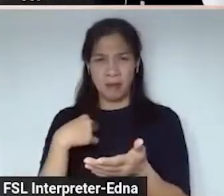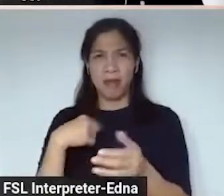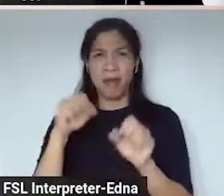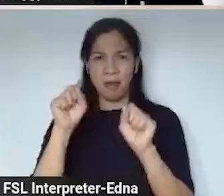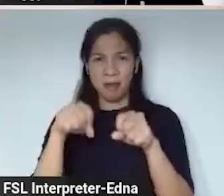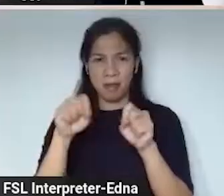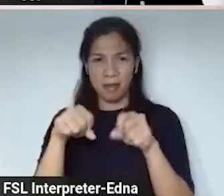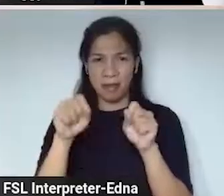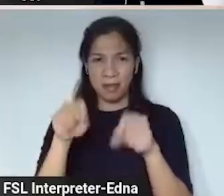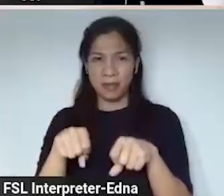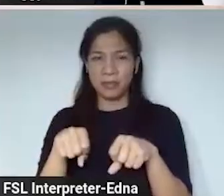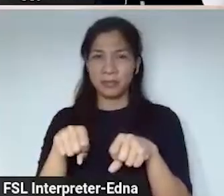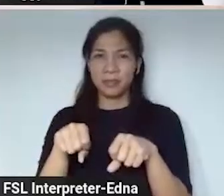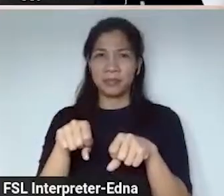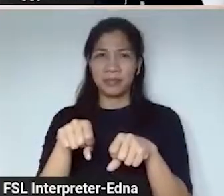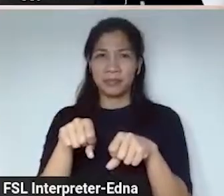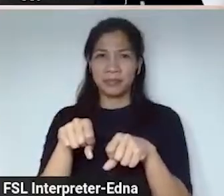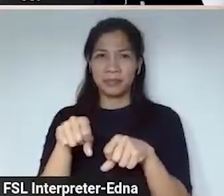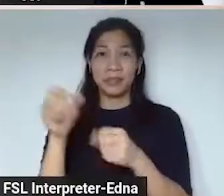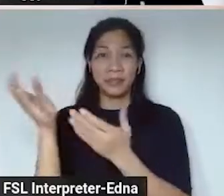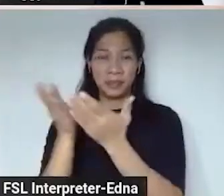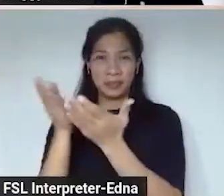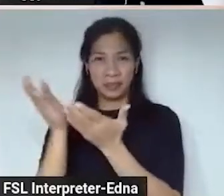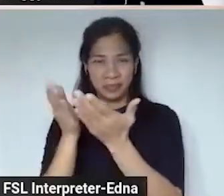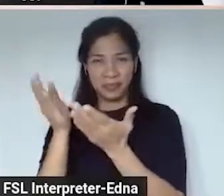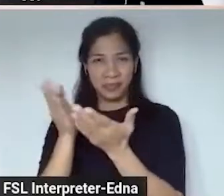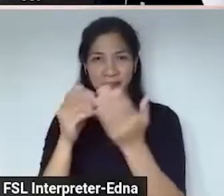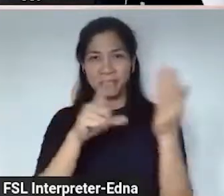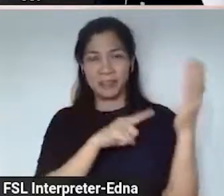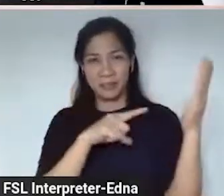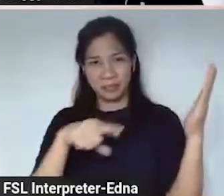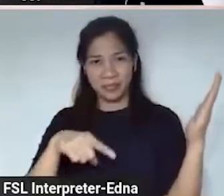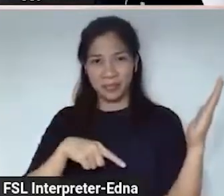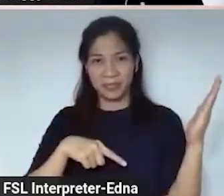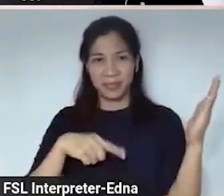pwede pa rin pala akong mag-serve kay God.